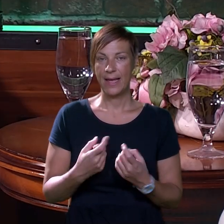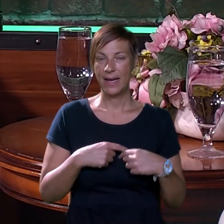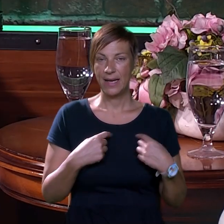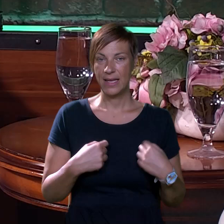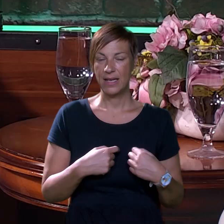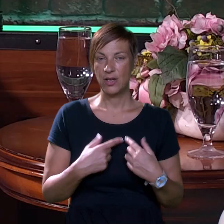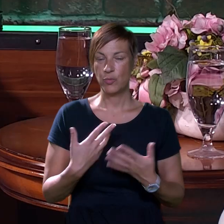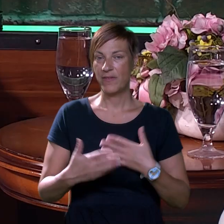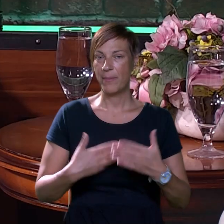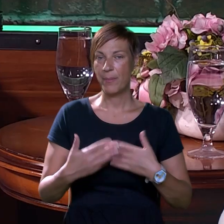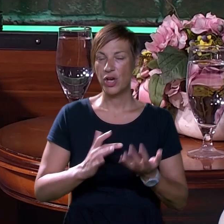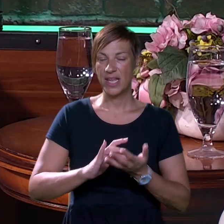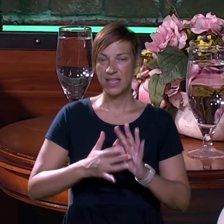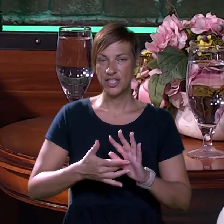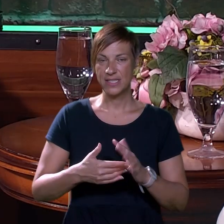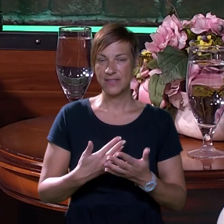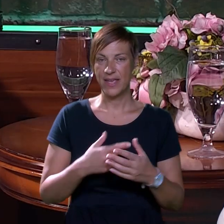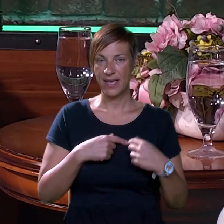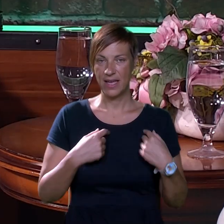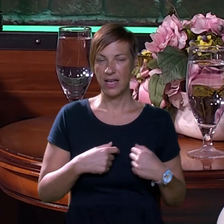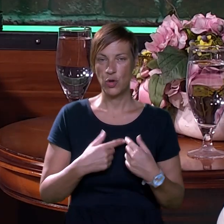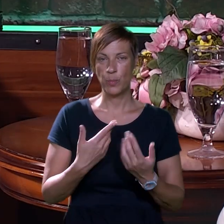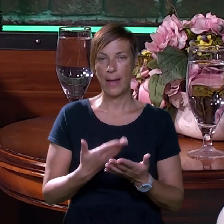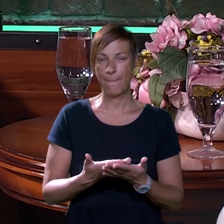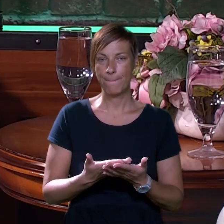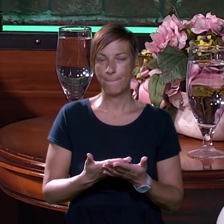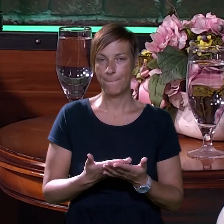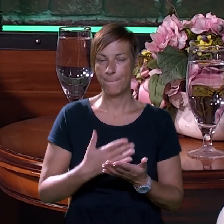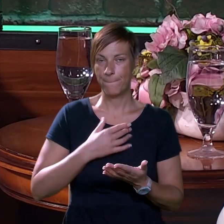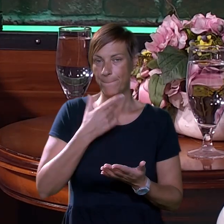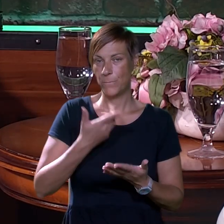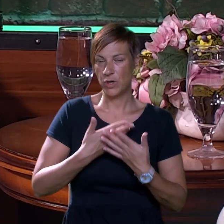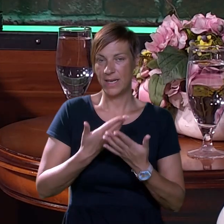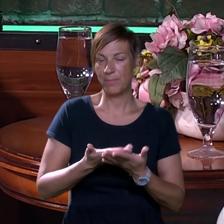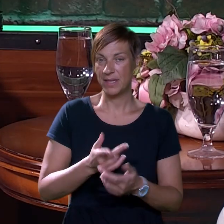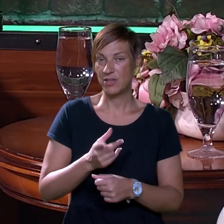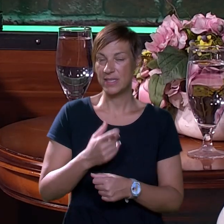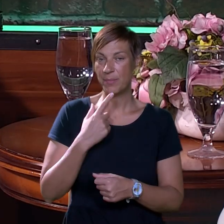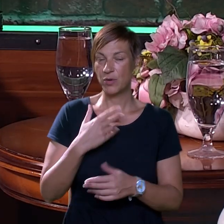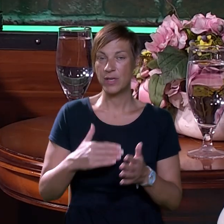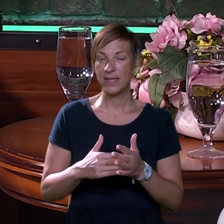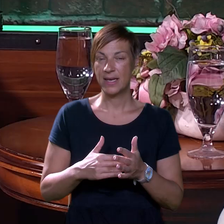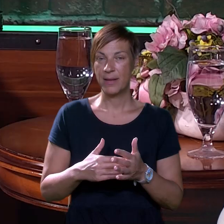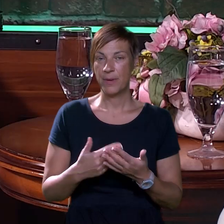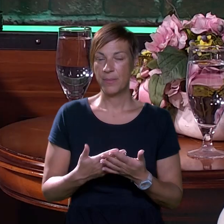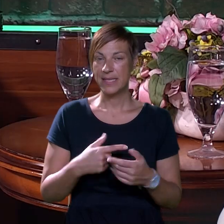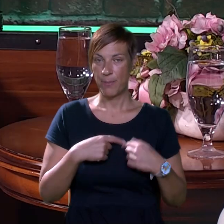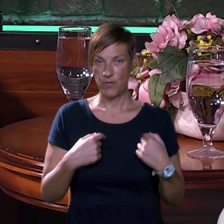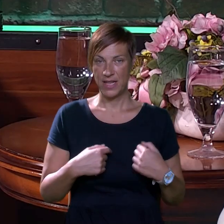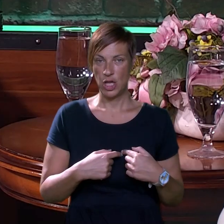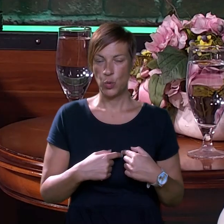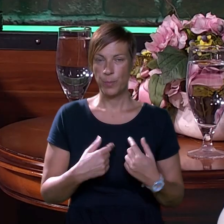ali ljubav nam je pokretač svega. Ljubav prema... Bog nam je dao jedinu zapovijed koju se trebamo, to je